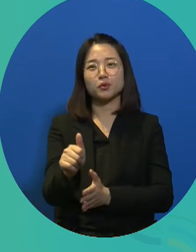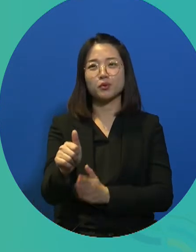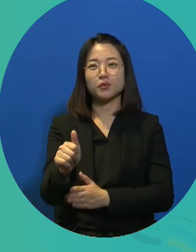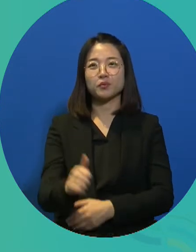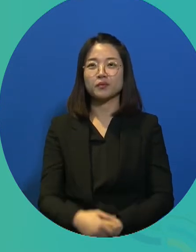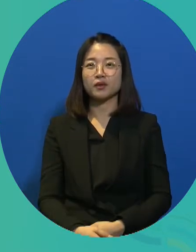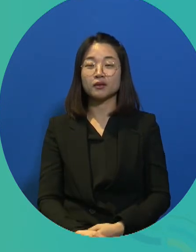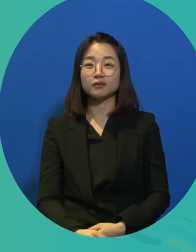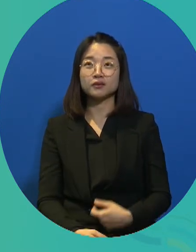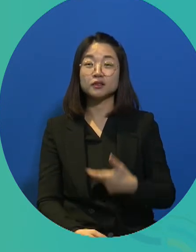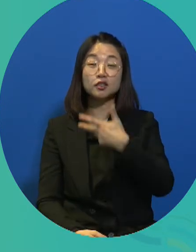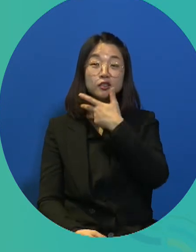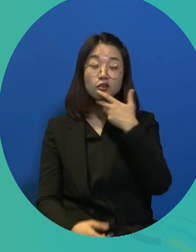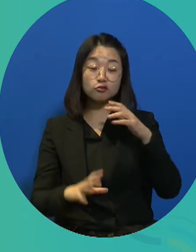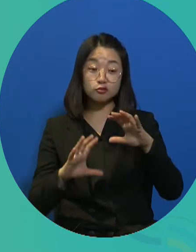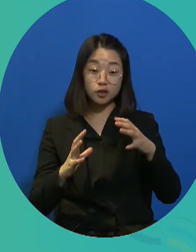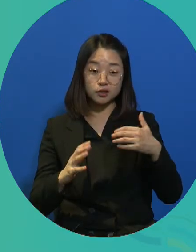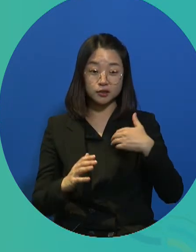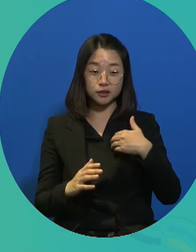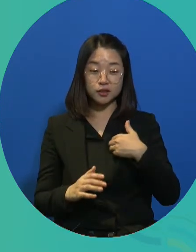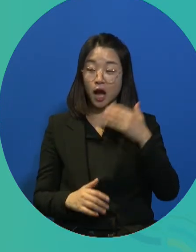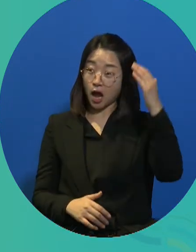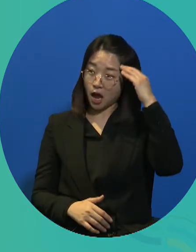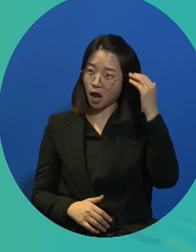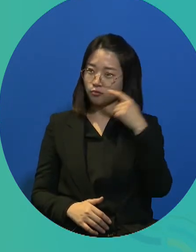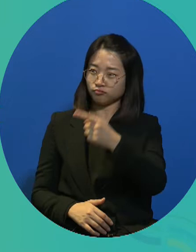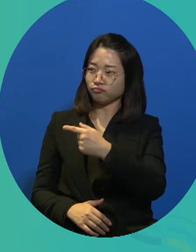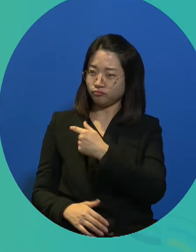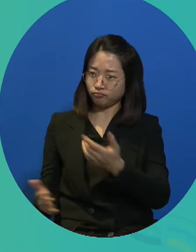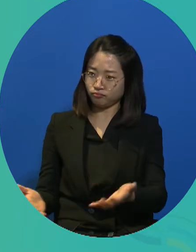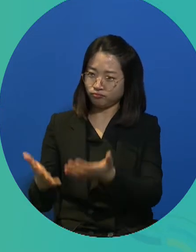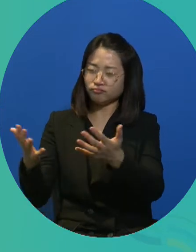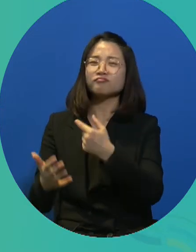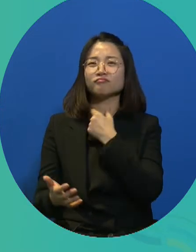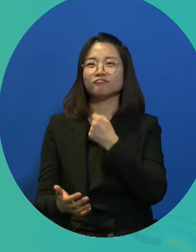저희 영국에서도 여러분들을 지지한다고 말씀을 드리겠습니다.